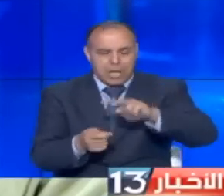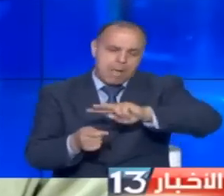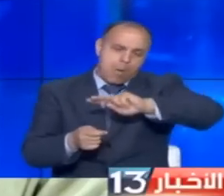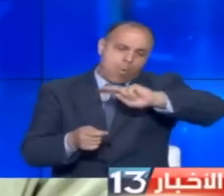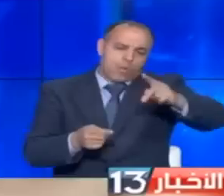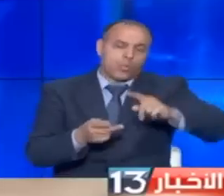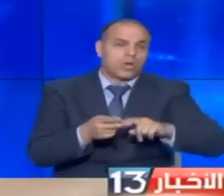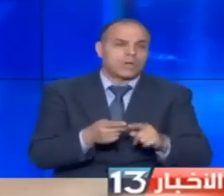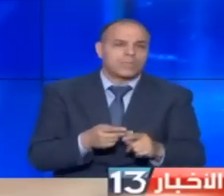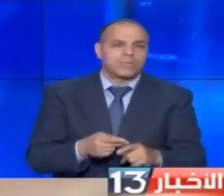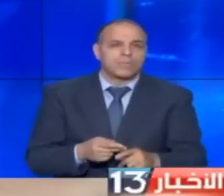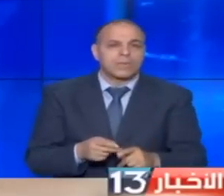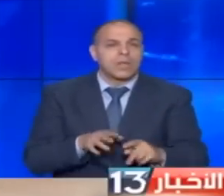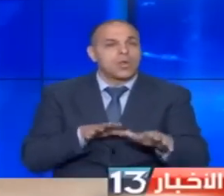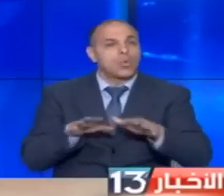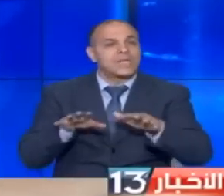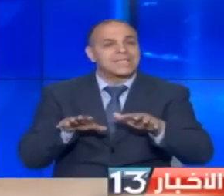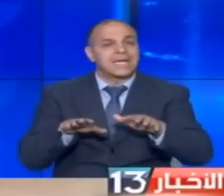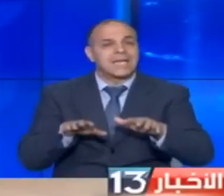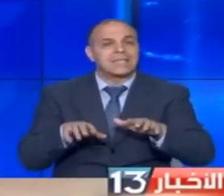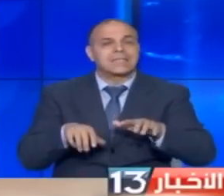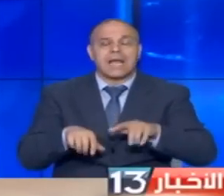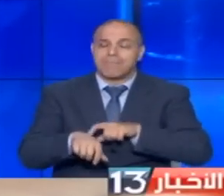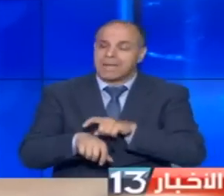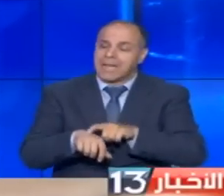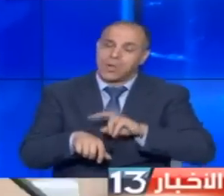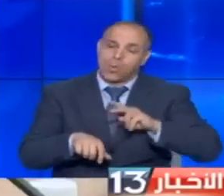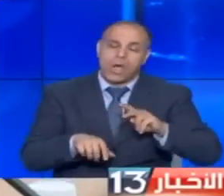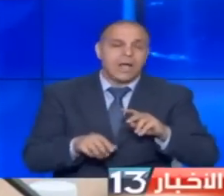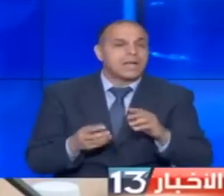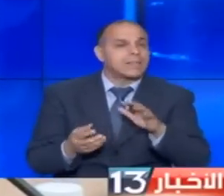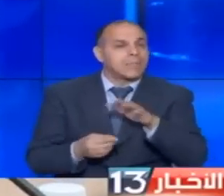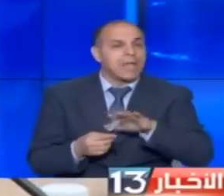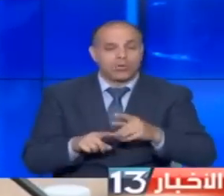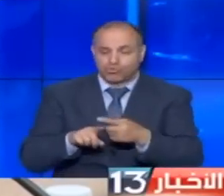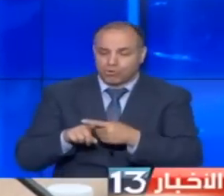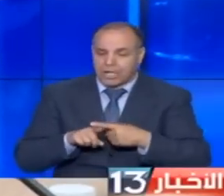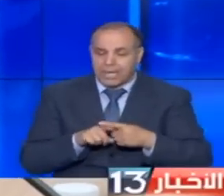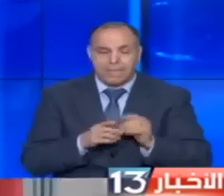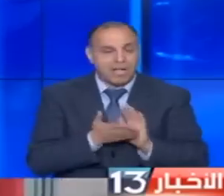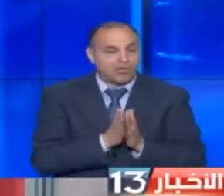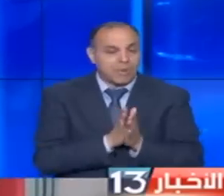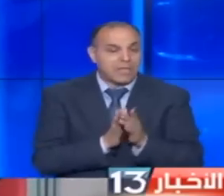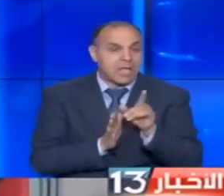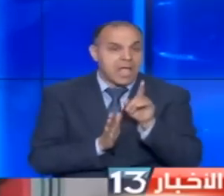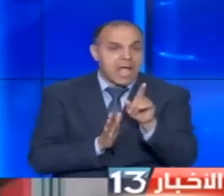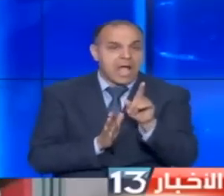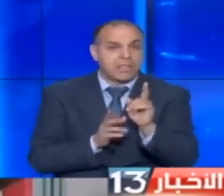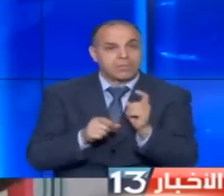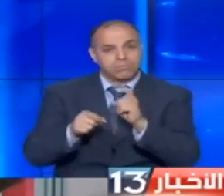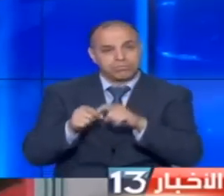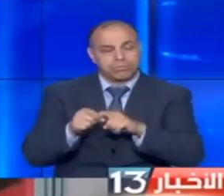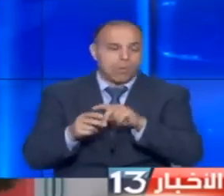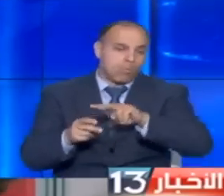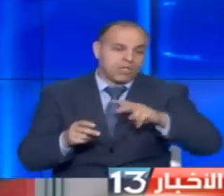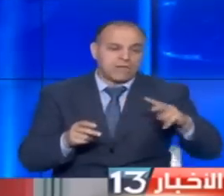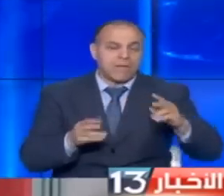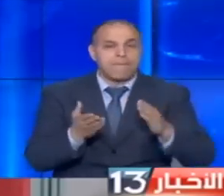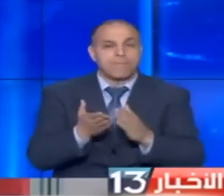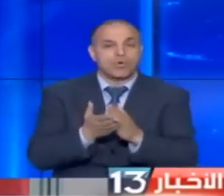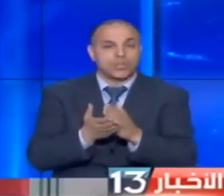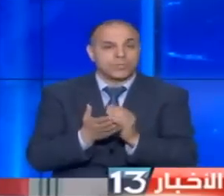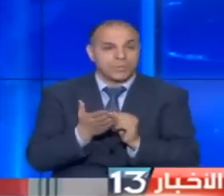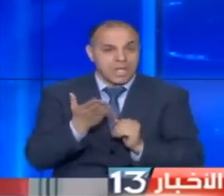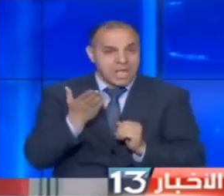حضاريه وتسعى وزاره الشؤون المحليه والبيئه الى تعزيز الشراكه مع الجمعيات من خلال ت شريكها في مختلف مشاريعها